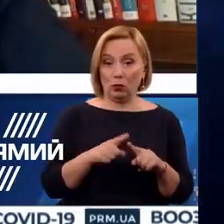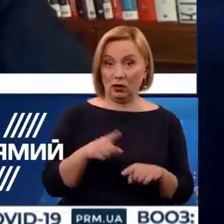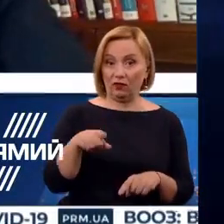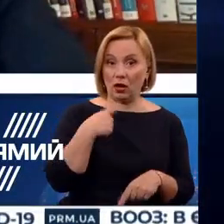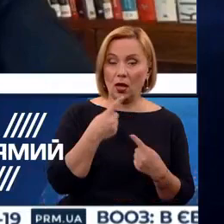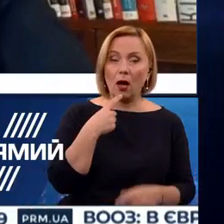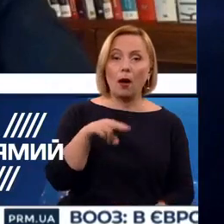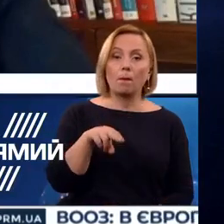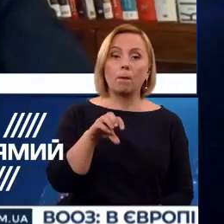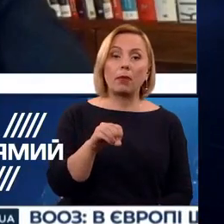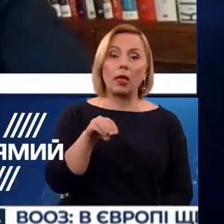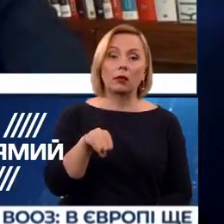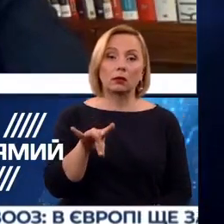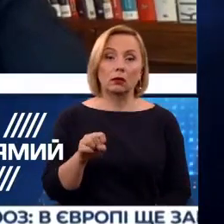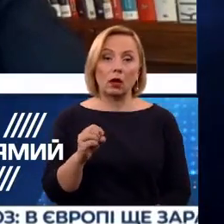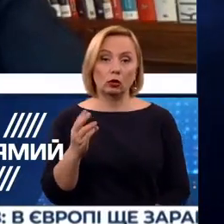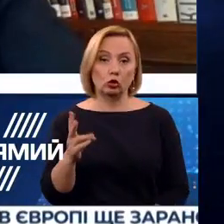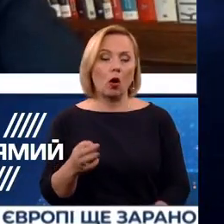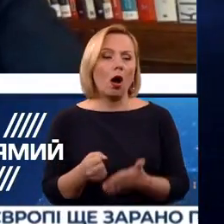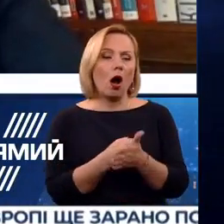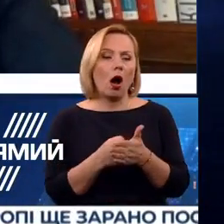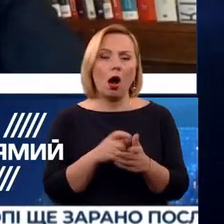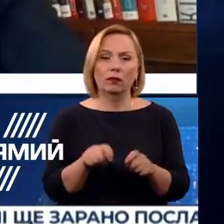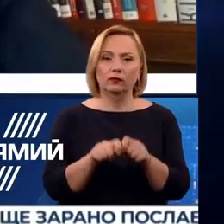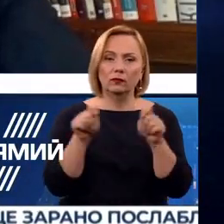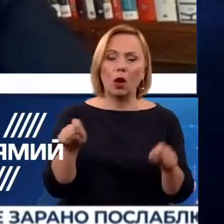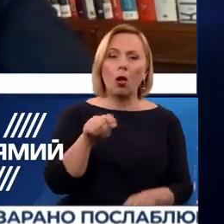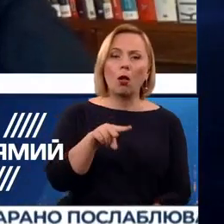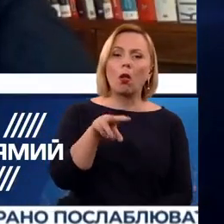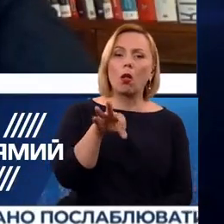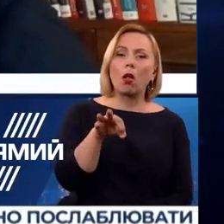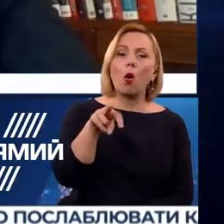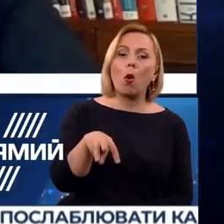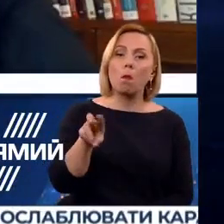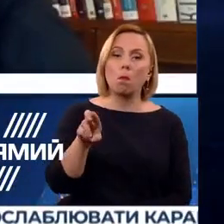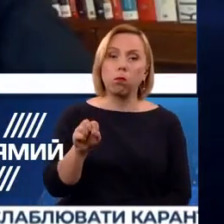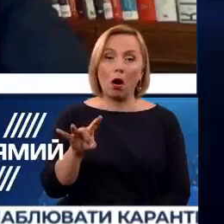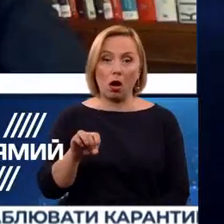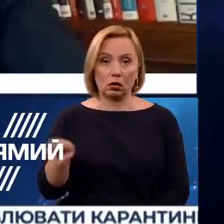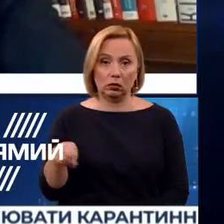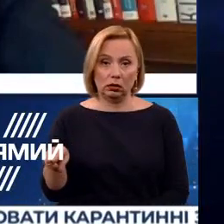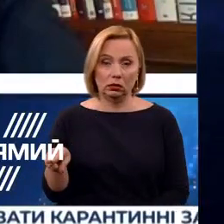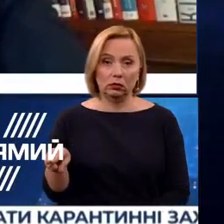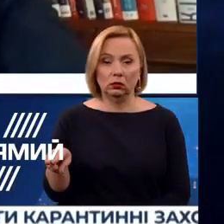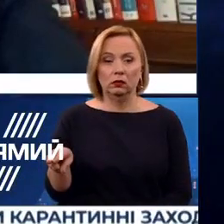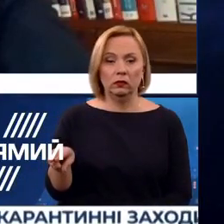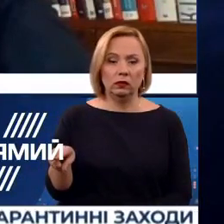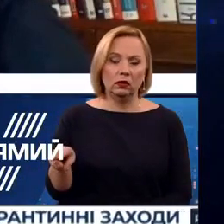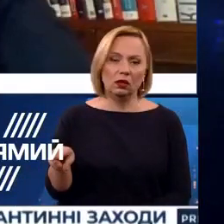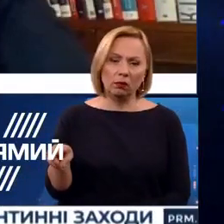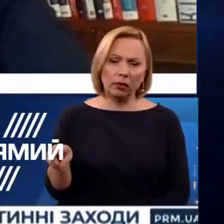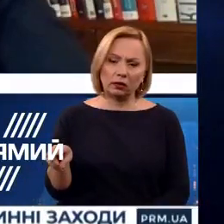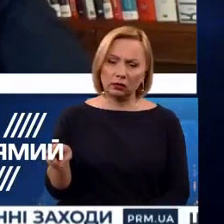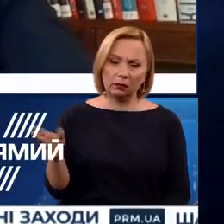Петрашко, він пролобіював відкриття ломбардів в Україні. Тобто садові центри закриті, щоб люди не могли городину купити, посадити.